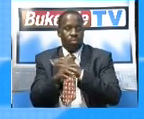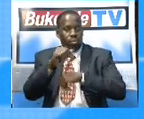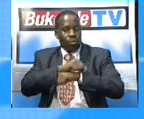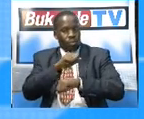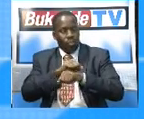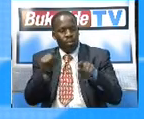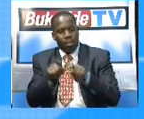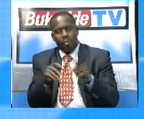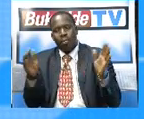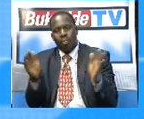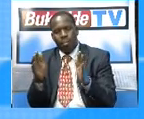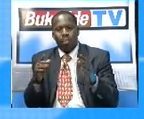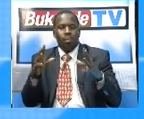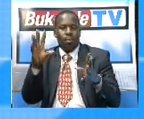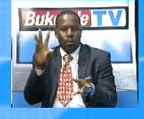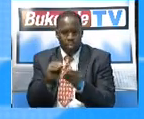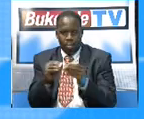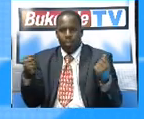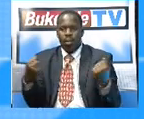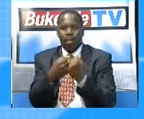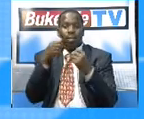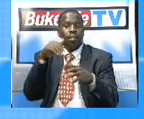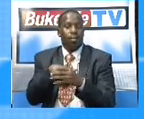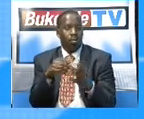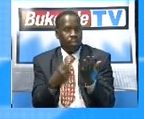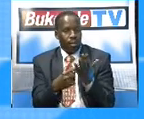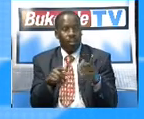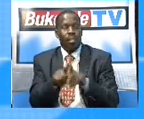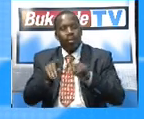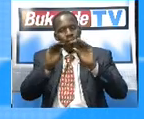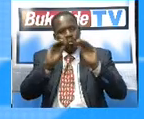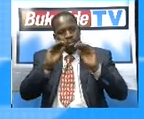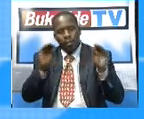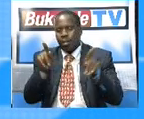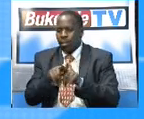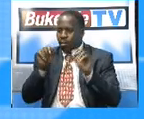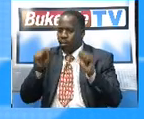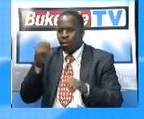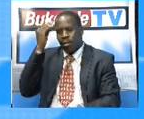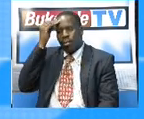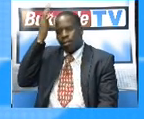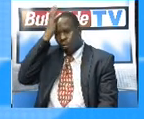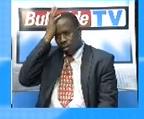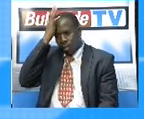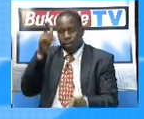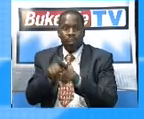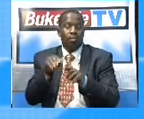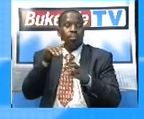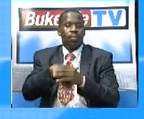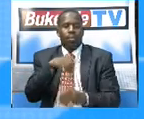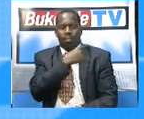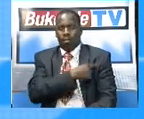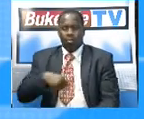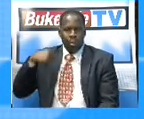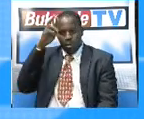lyakuyambako okukendeeza obubenje mu ggwanga. Mu ngeri y'emu akuutidde be basomesa okussa mu nkola ebibasomeseddwa ng'omukolo gubadde Mmengo Lubaga